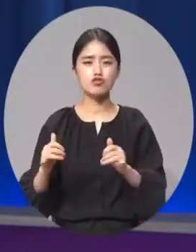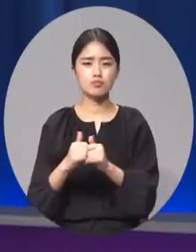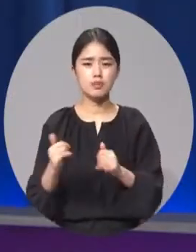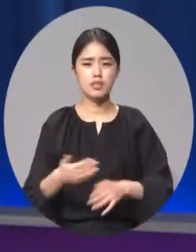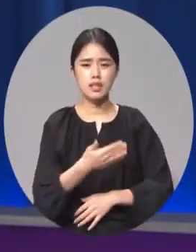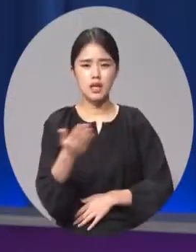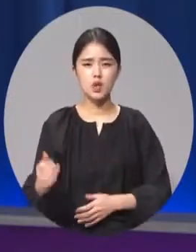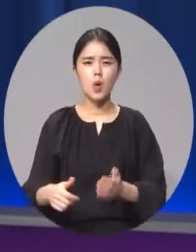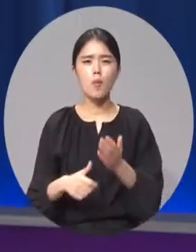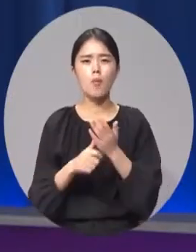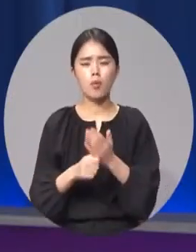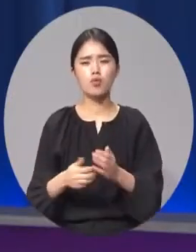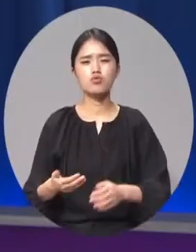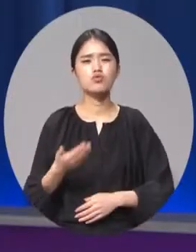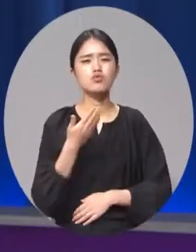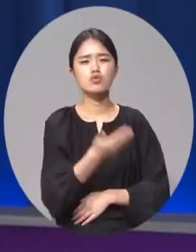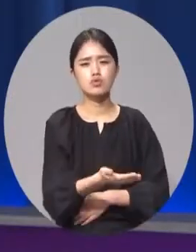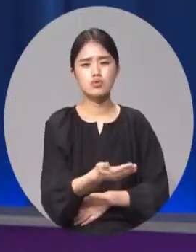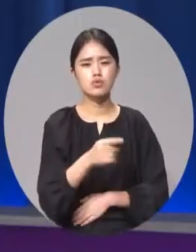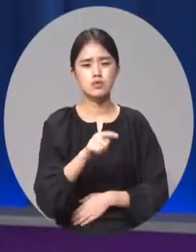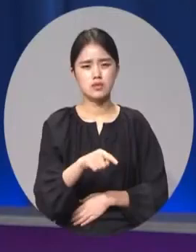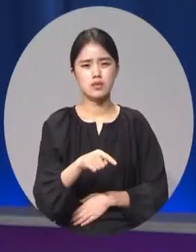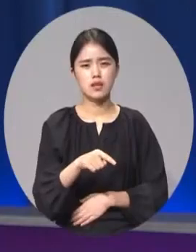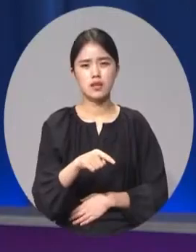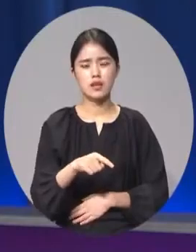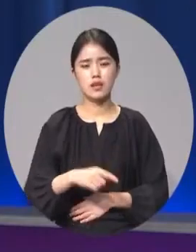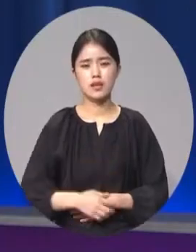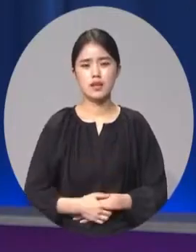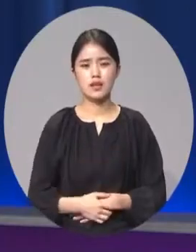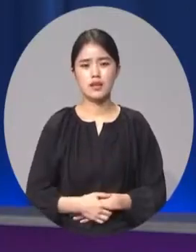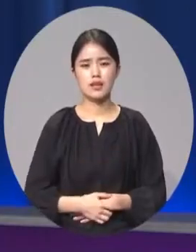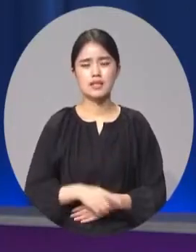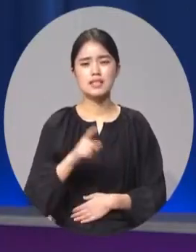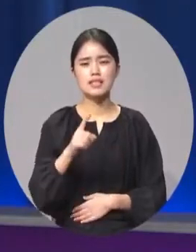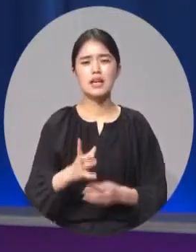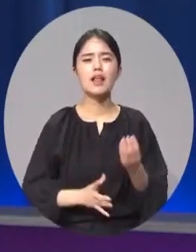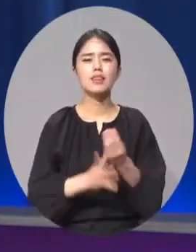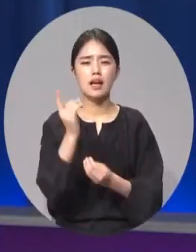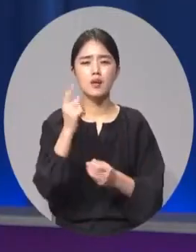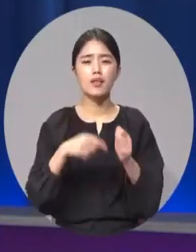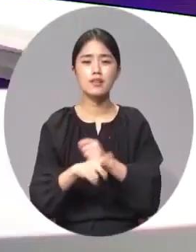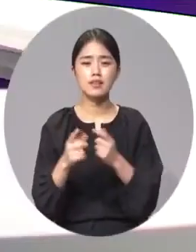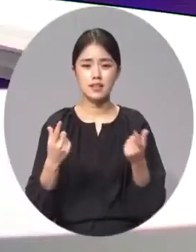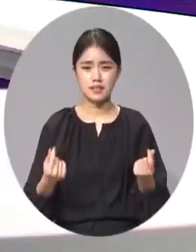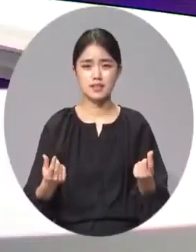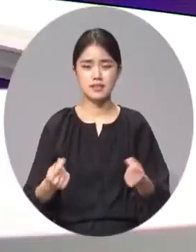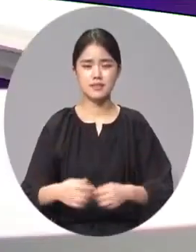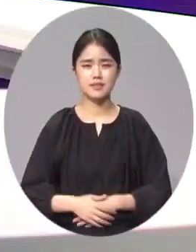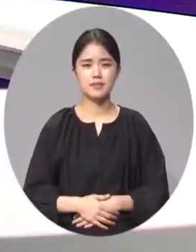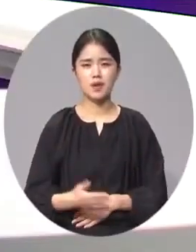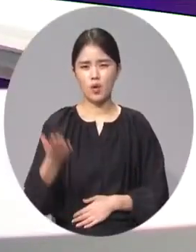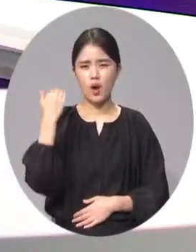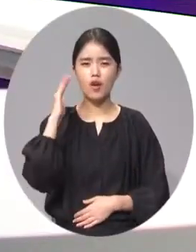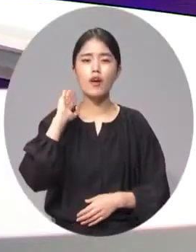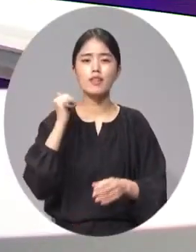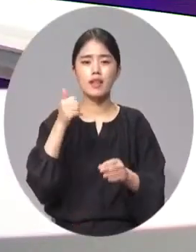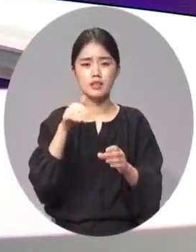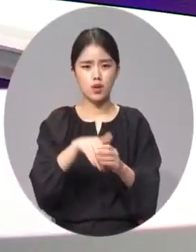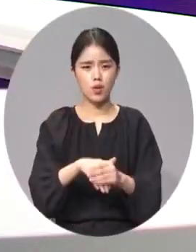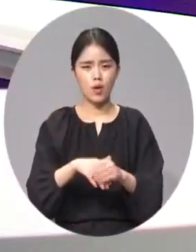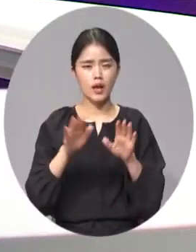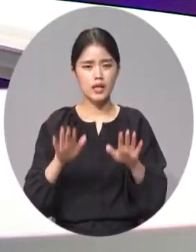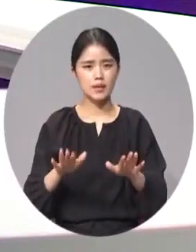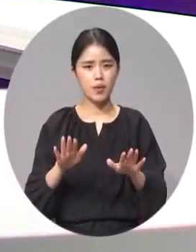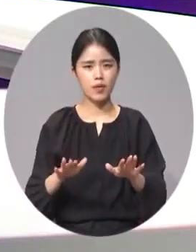표를 몰아 질 수인으로 하시면 되요 아 그런 예 여기에 당 유라 아니겠습니까 알겠습니다 타고 의대 송과 이번에